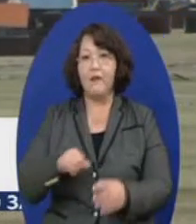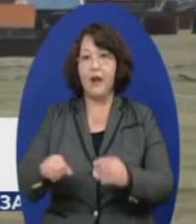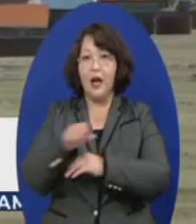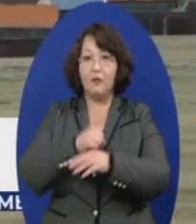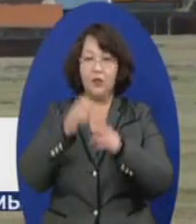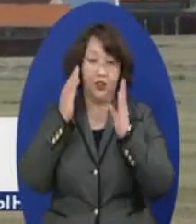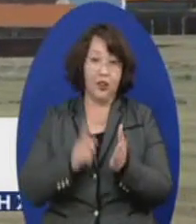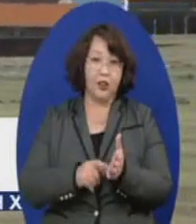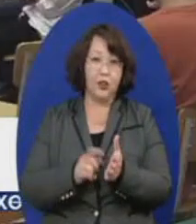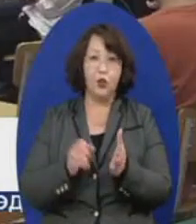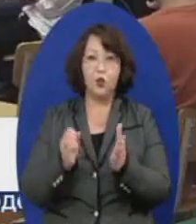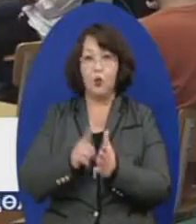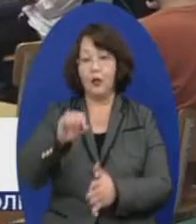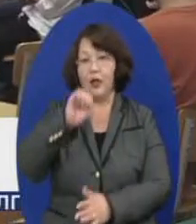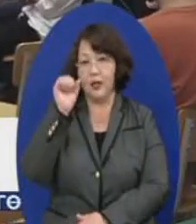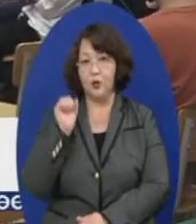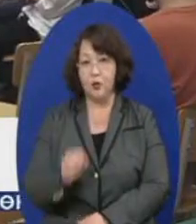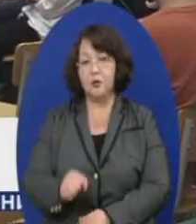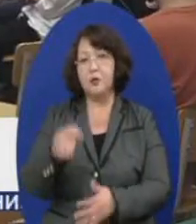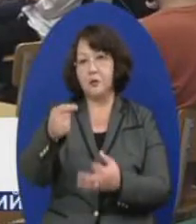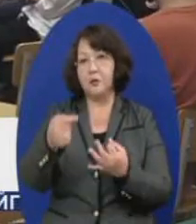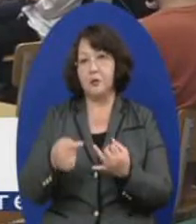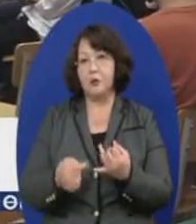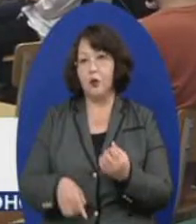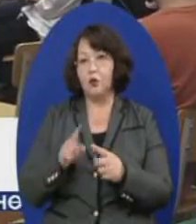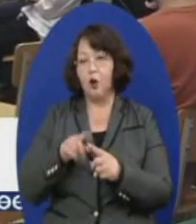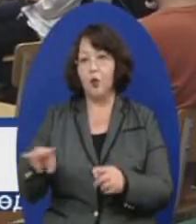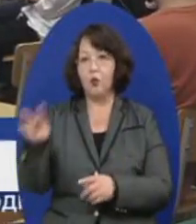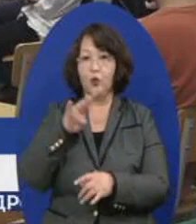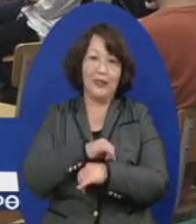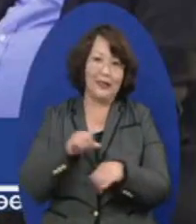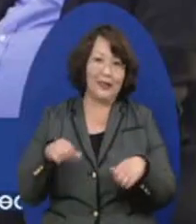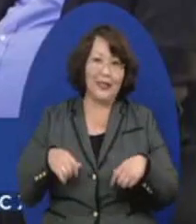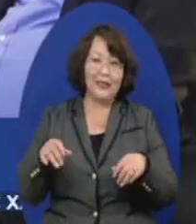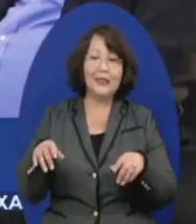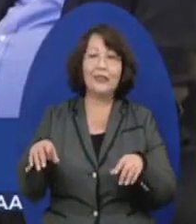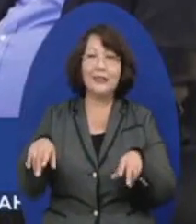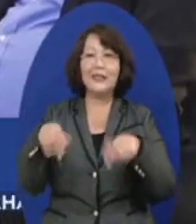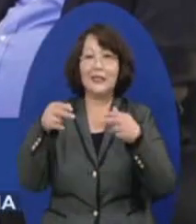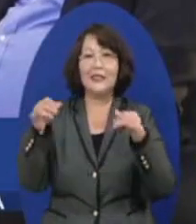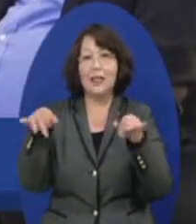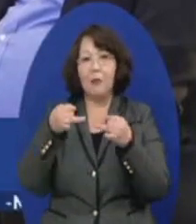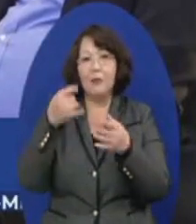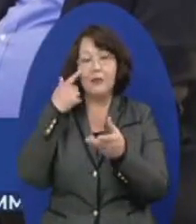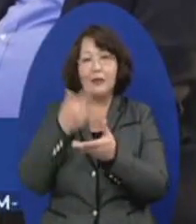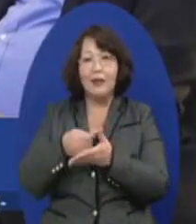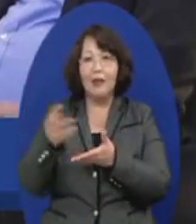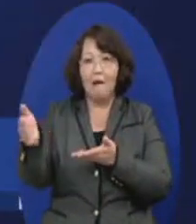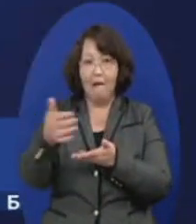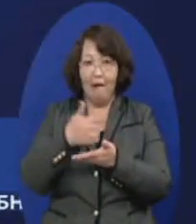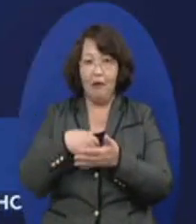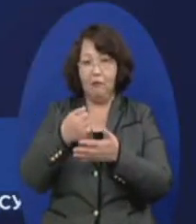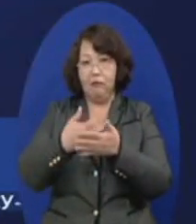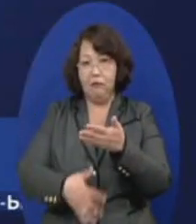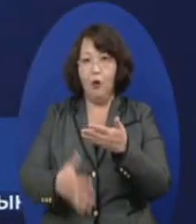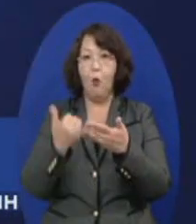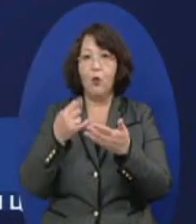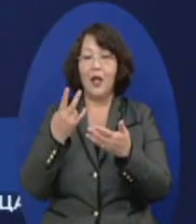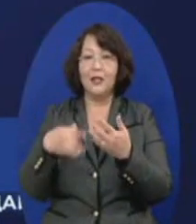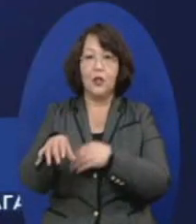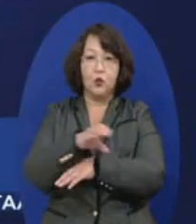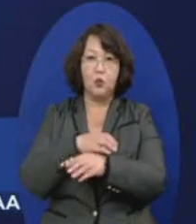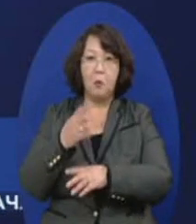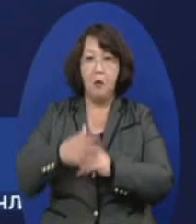Завхан аймагт шийдвэрлэх шаардлагатай асуудлуудыг жагсааж орон нутгийн иргэдээс захин санал авч ирэмблэхэд дараах үр дүн гарч байна. Улиастай